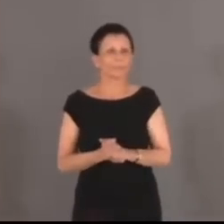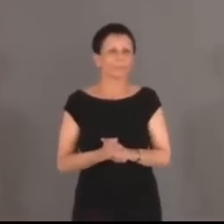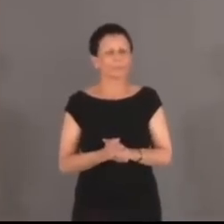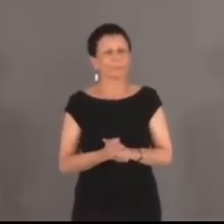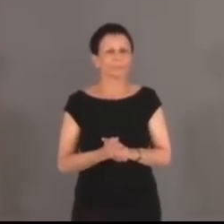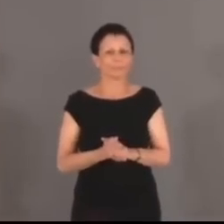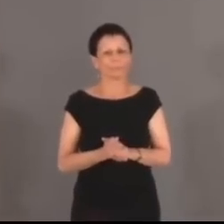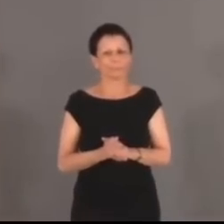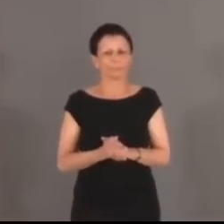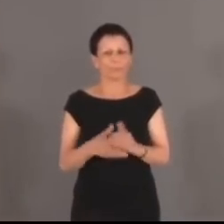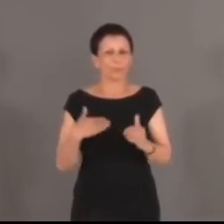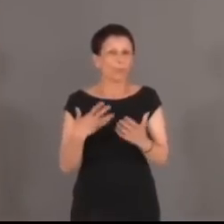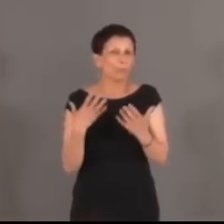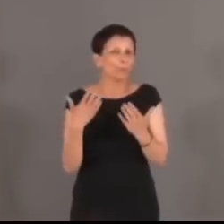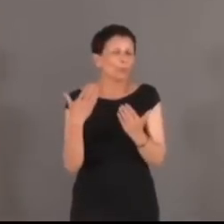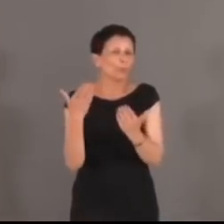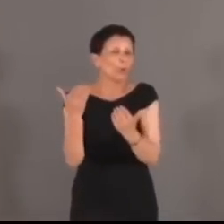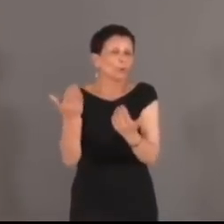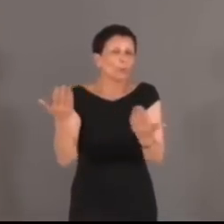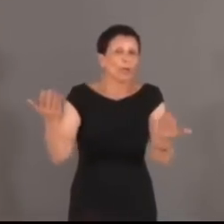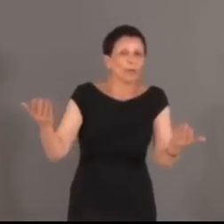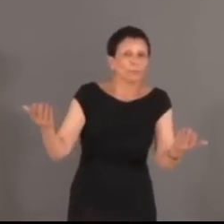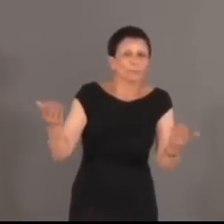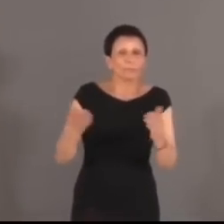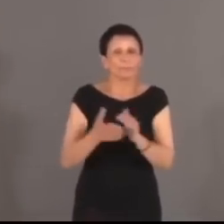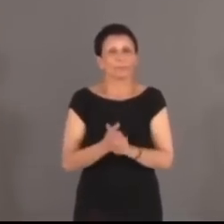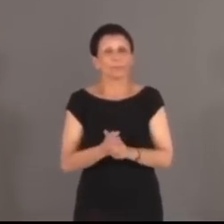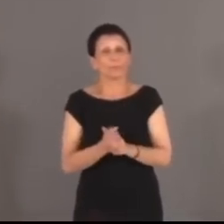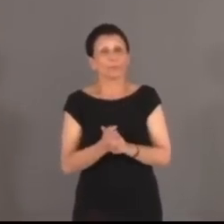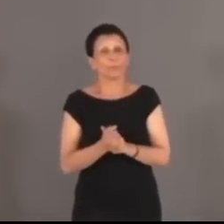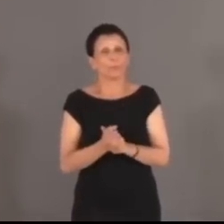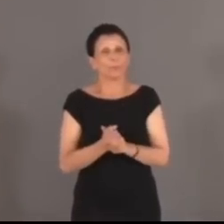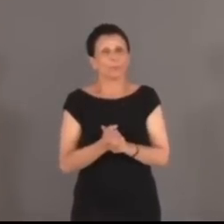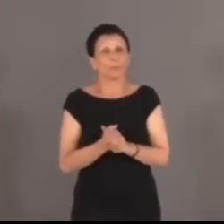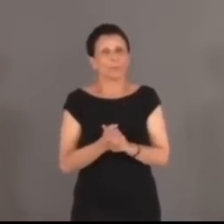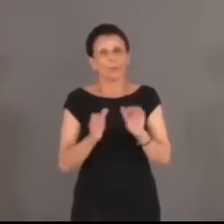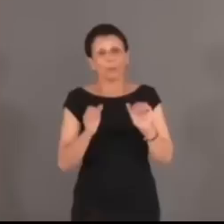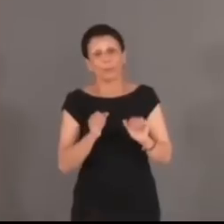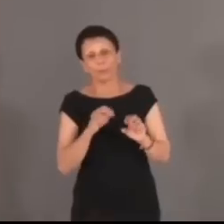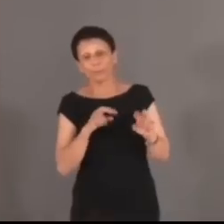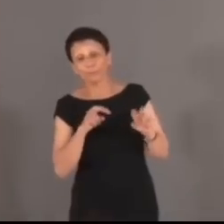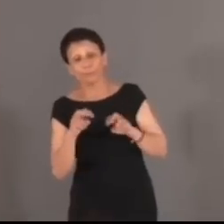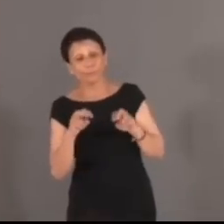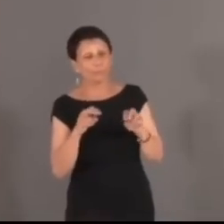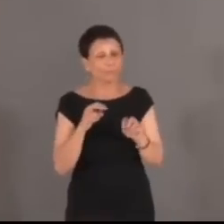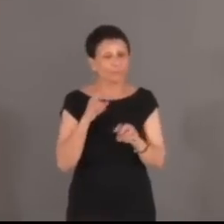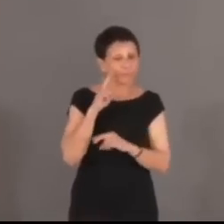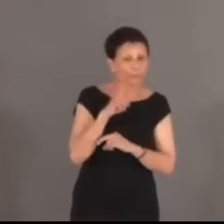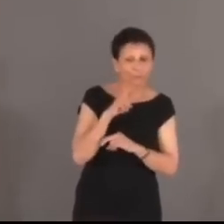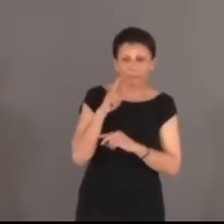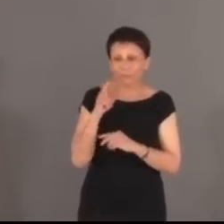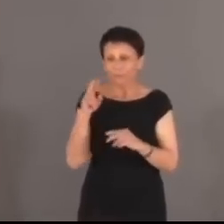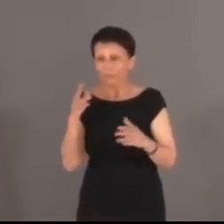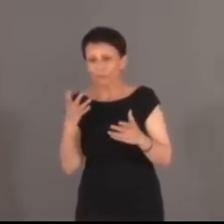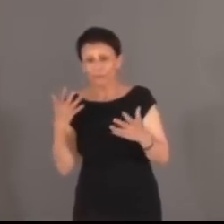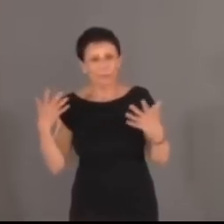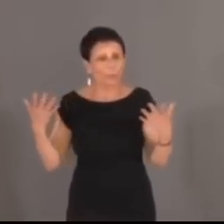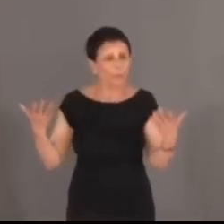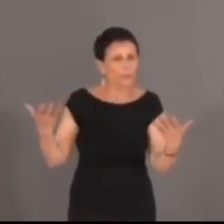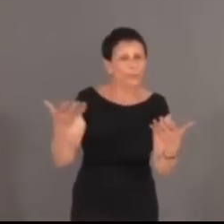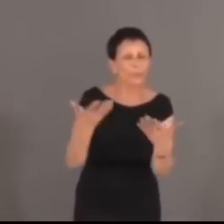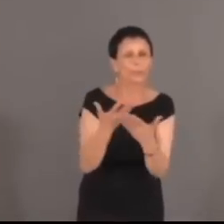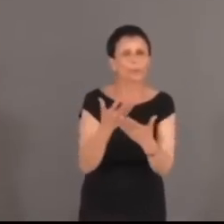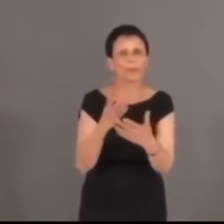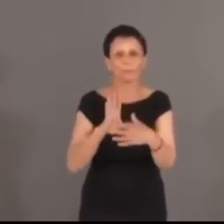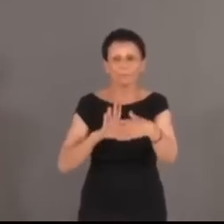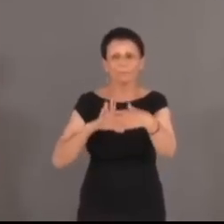j'ai souhaité aller prendre un peu le pouls et retrouver la cité, puisque c'est